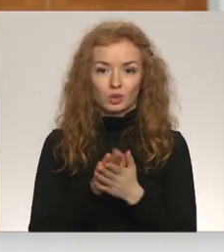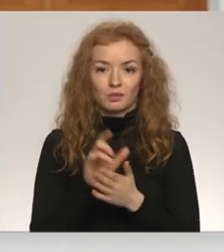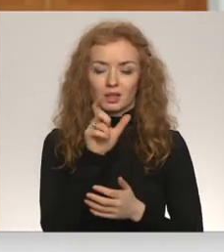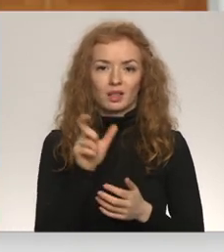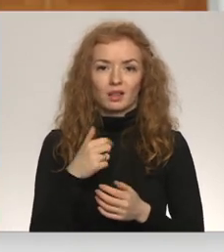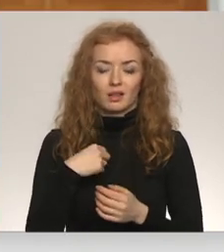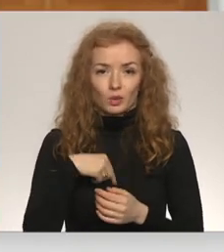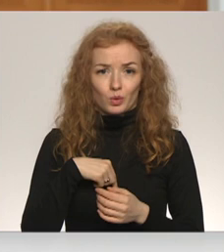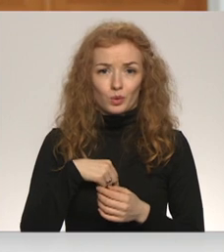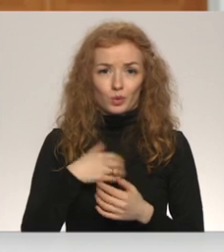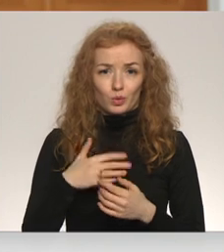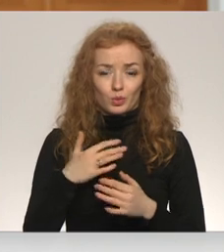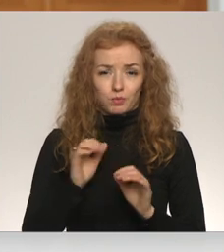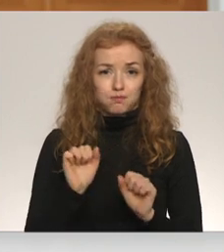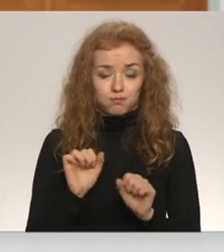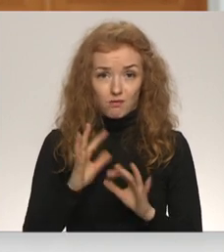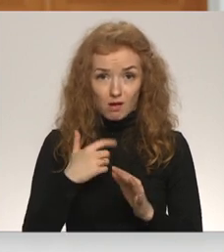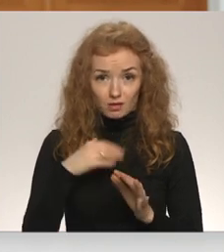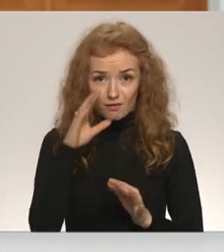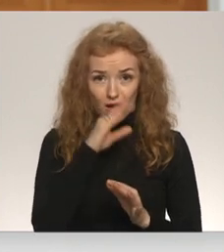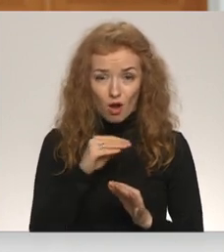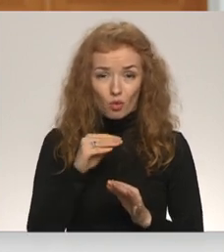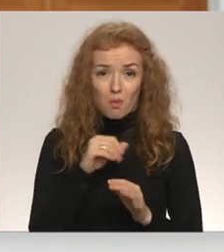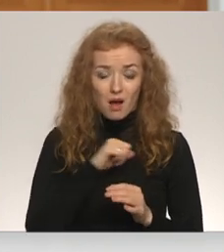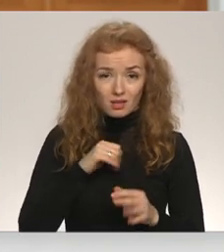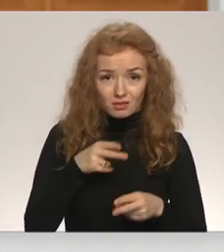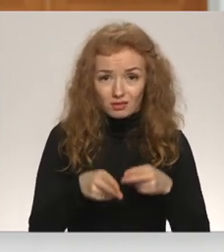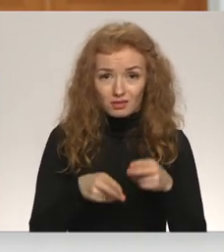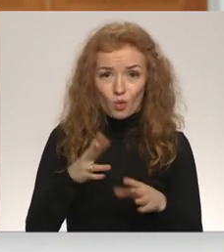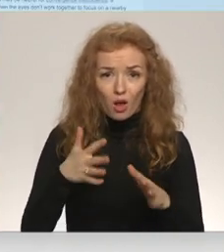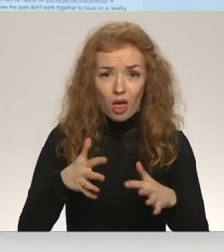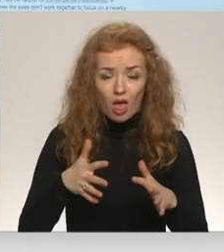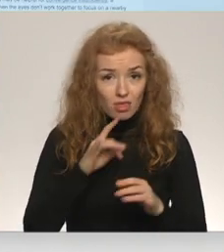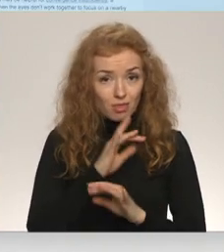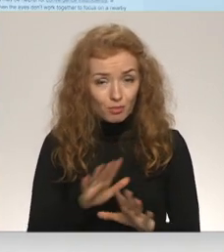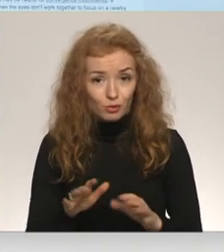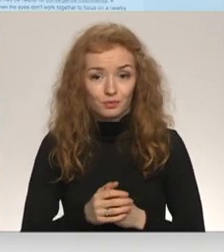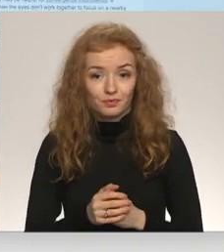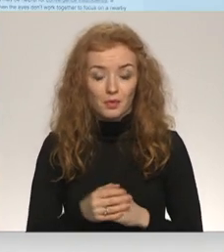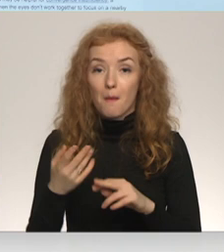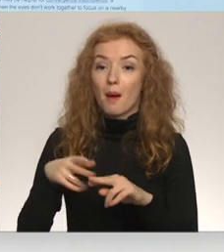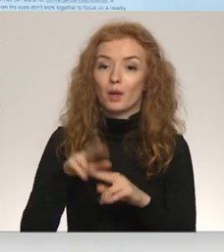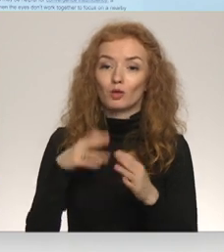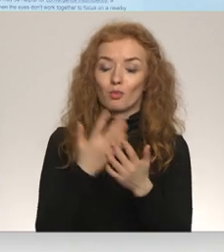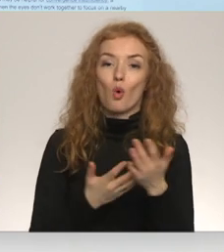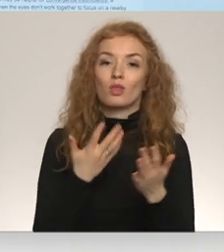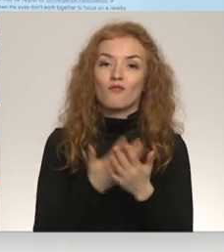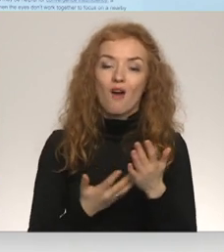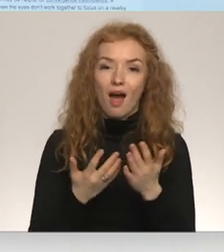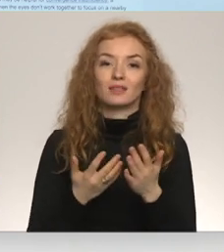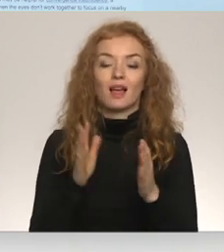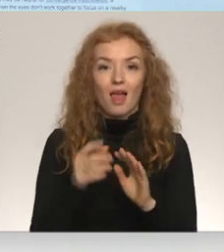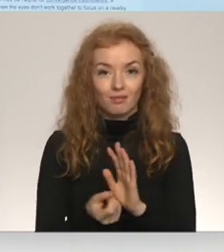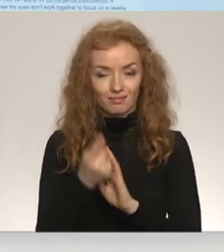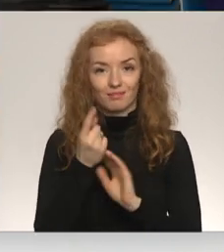iekšā psiholoģiski tā grūta, vai es kaut ko tādu spētu cilvēkiem izdarīt, lai man netrīcētu rokas. Papildus motivācija kļūt par ārstiem, jauniešiem